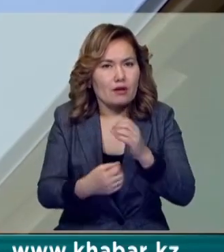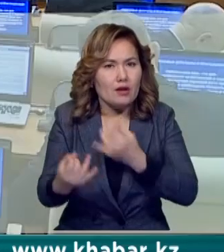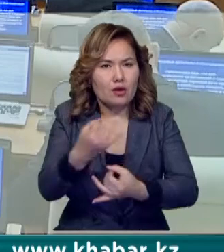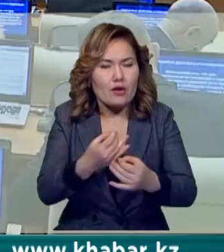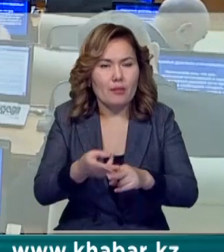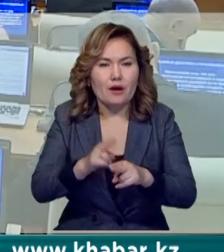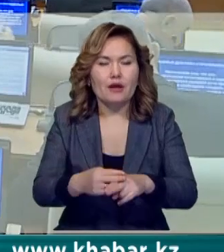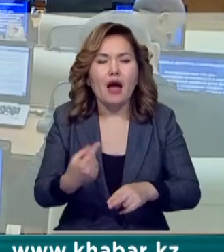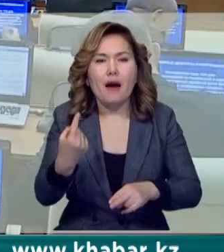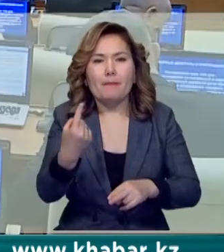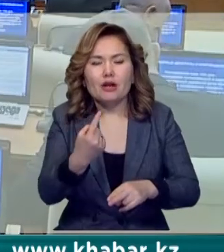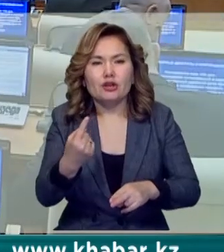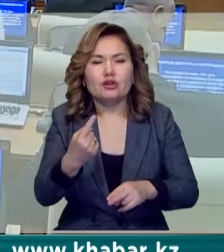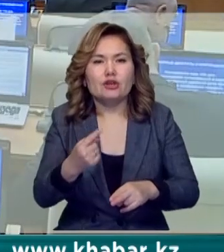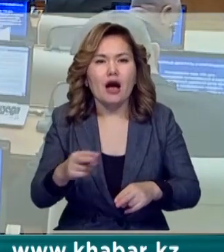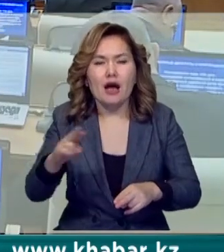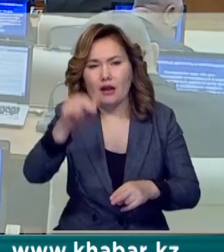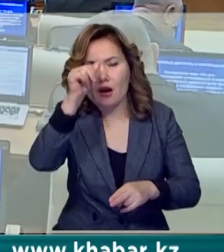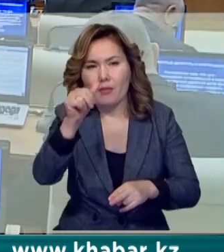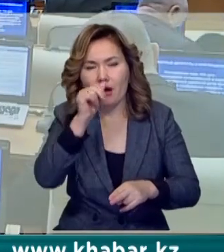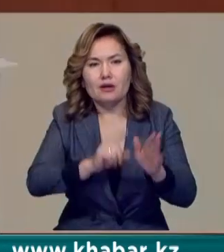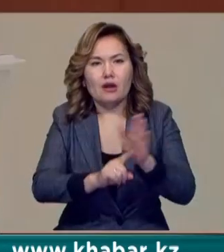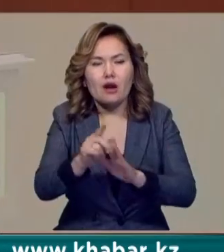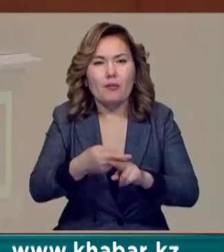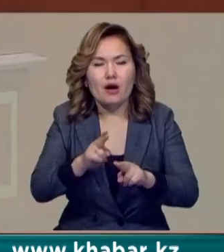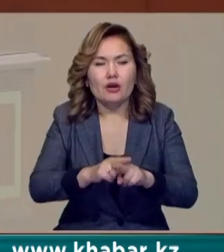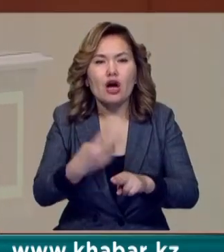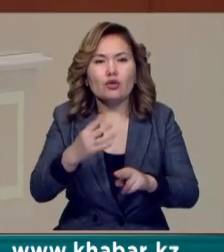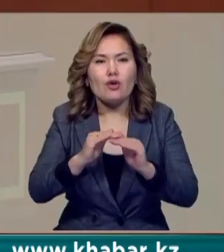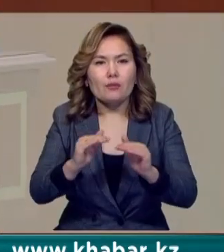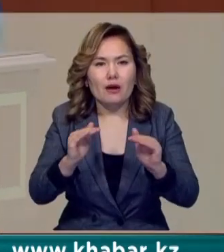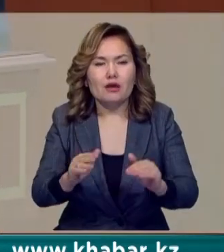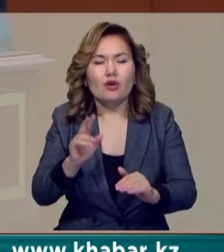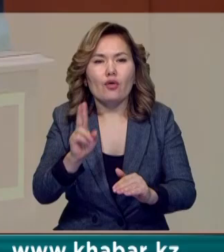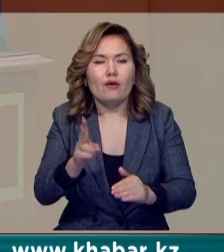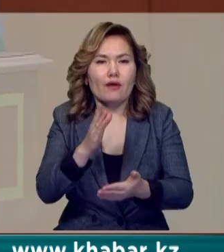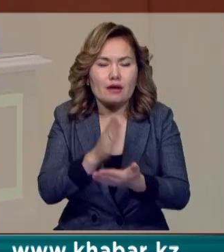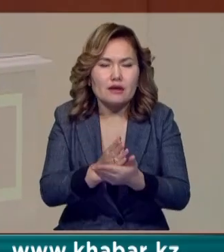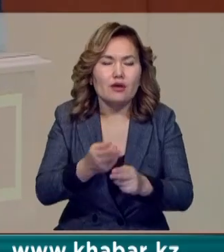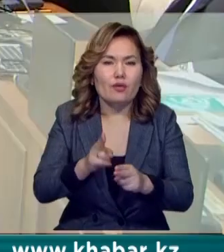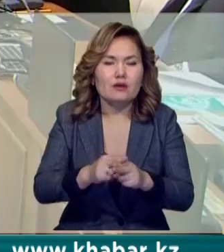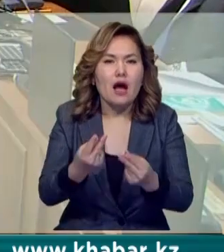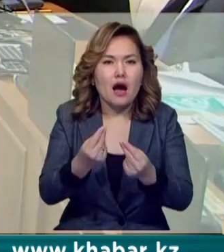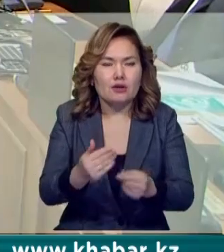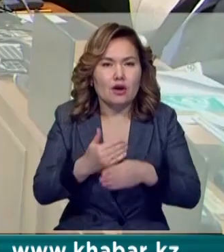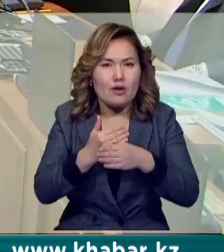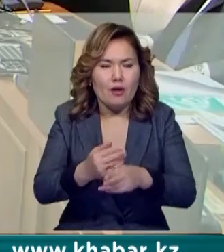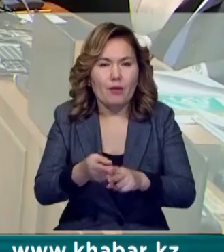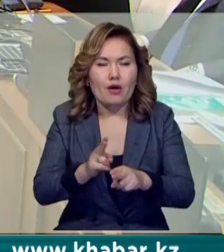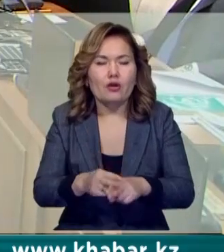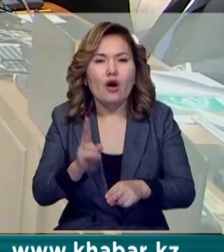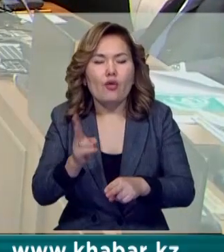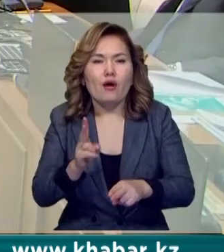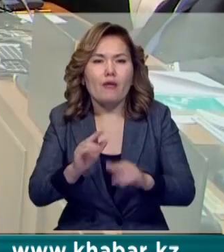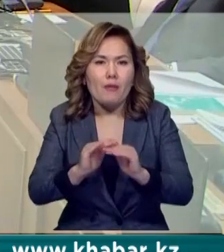яғни 1 қаңтардан бастап, 4 балаға 42496 теңге жәрдемақы беріледі. Бала санына қарай көлемі де көбейе береді.